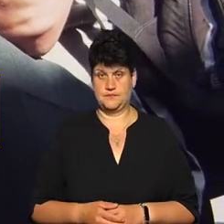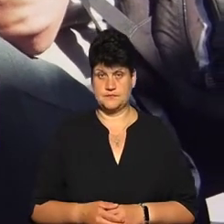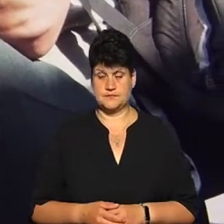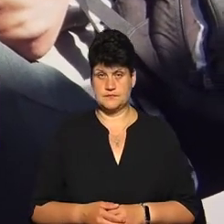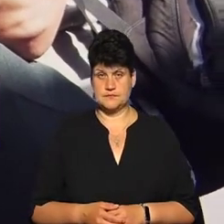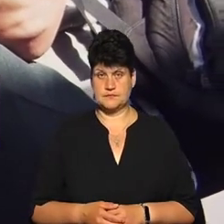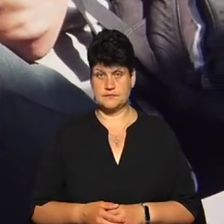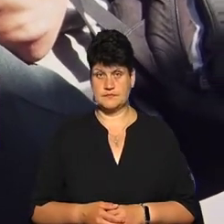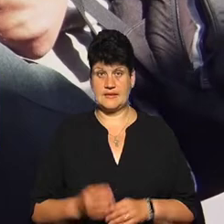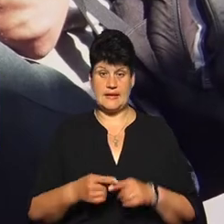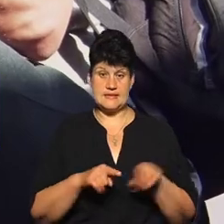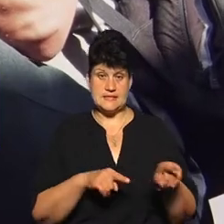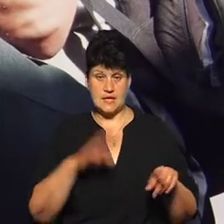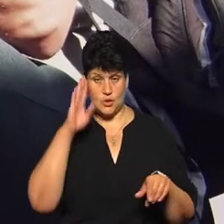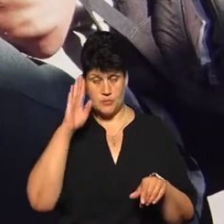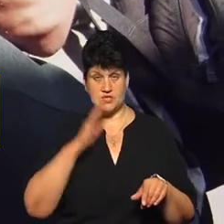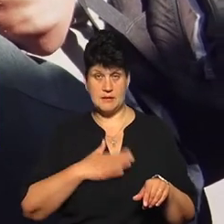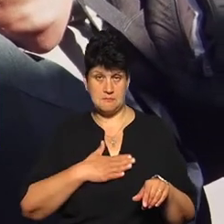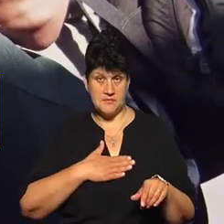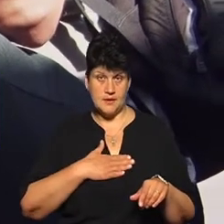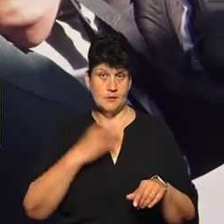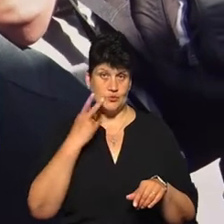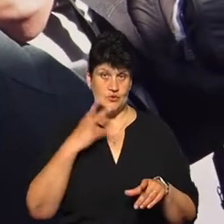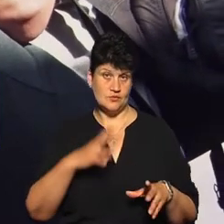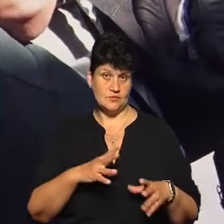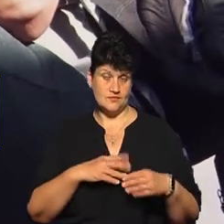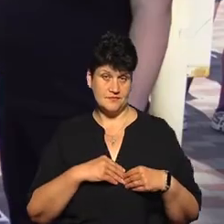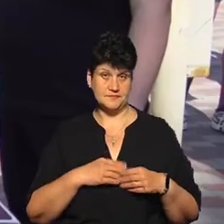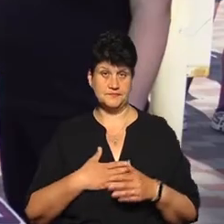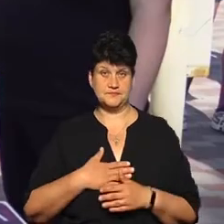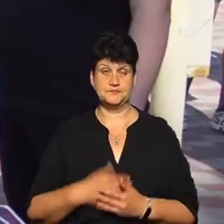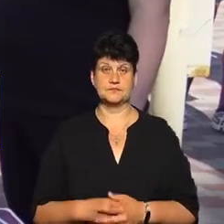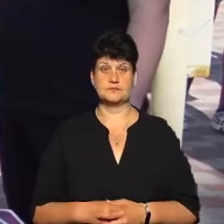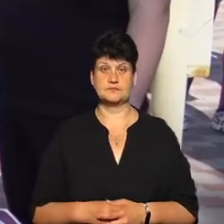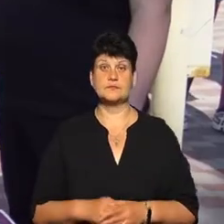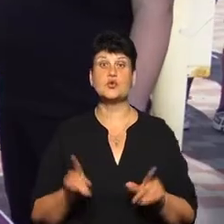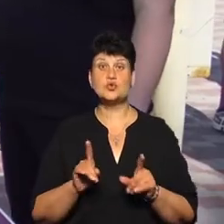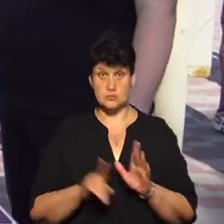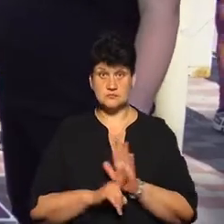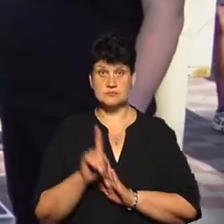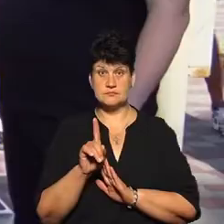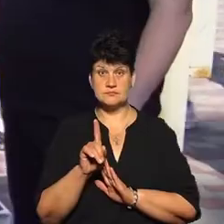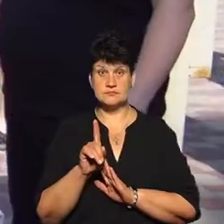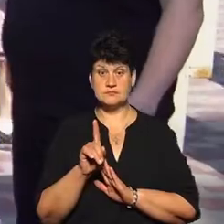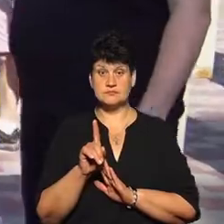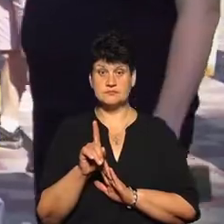От. А це хлопчик мій, він постійно зі мною. То що, на старт?